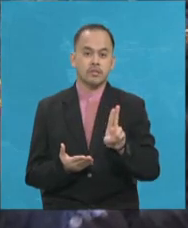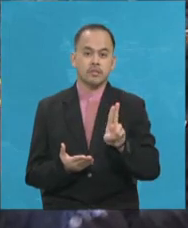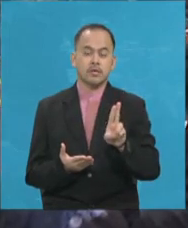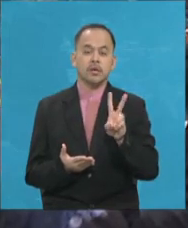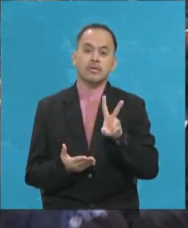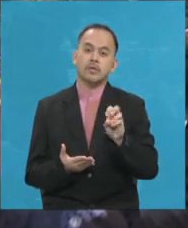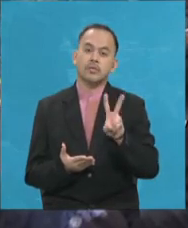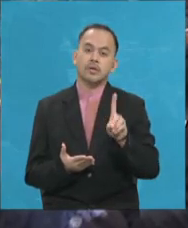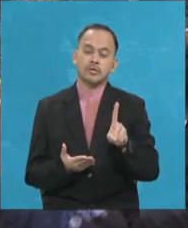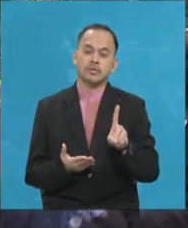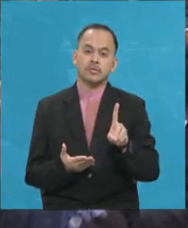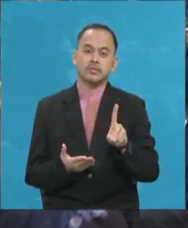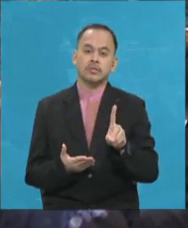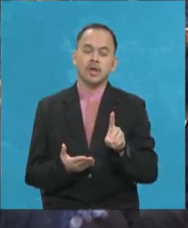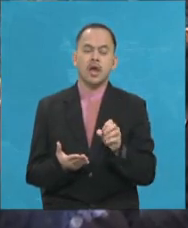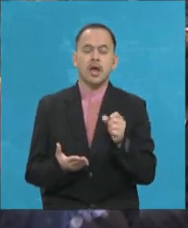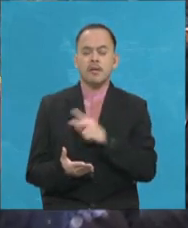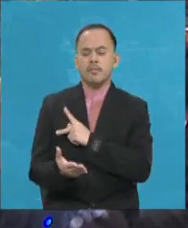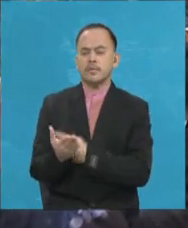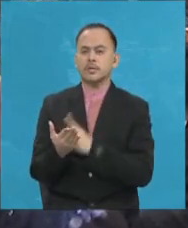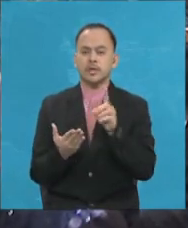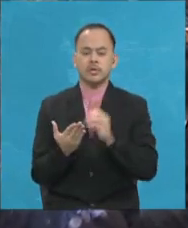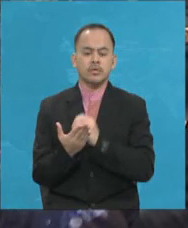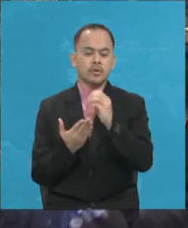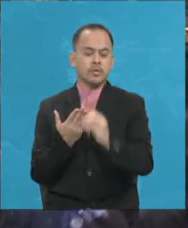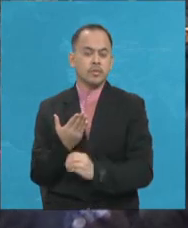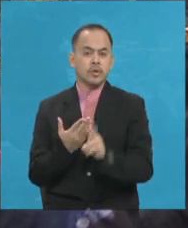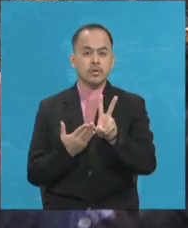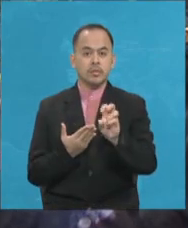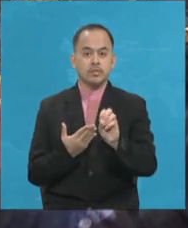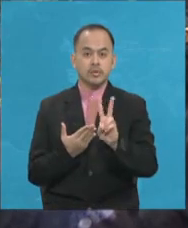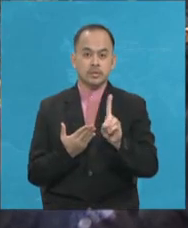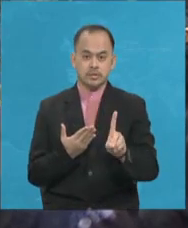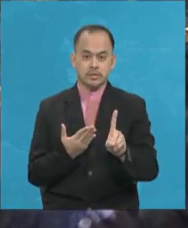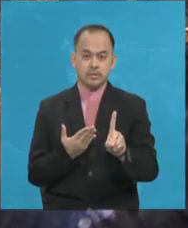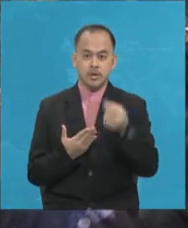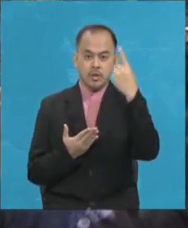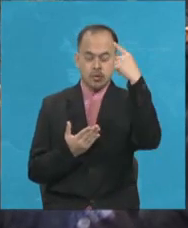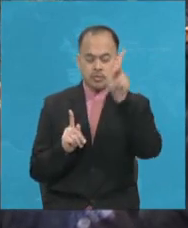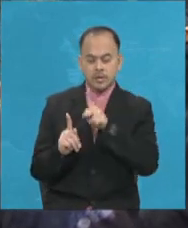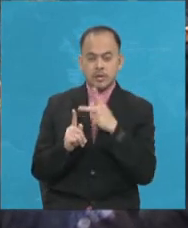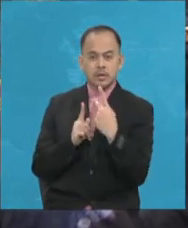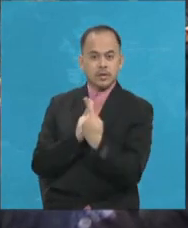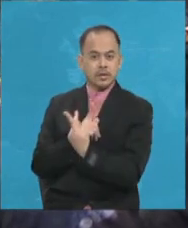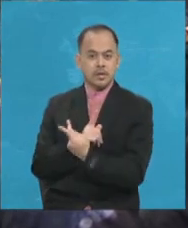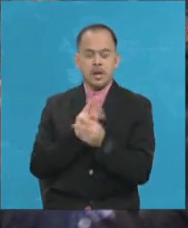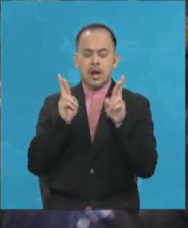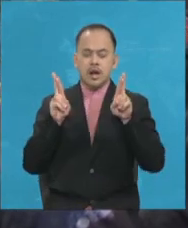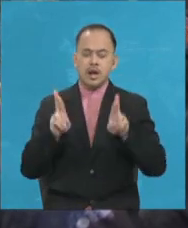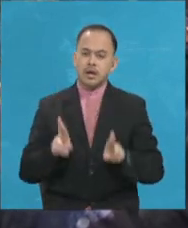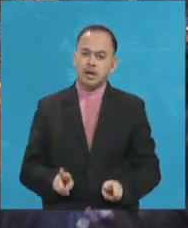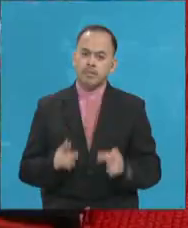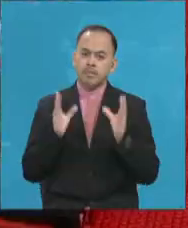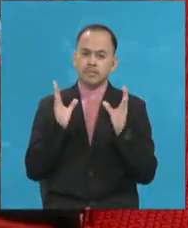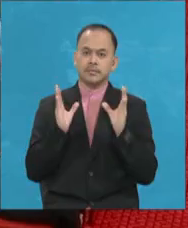2021 berkuat kuasa 1 okt 2012 1 bagi kesejahteraan rakyat dan